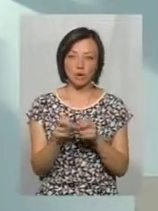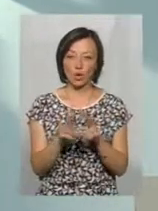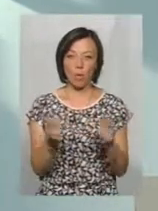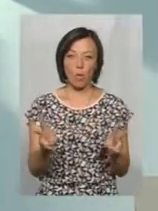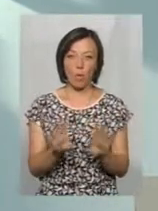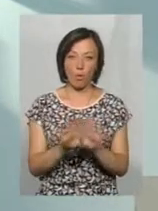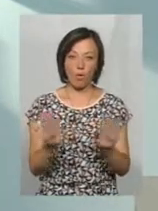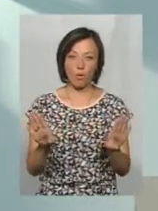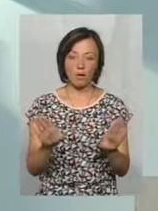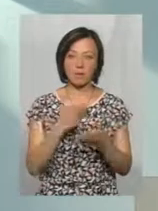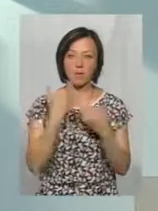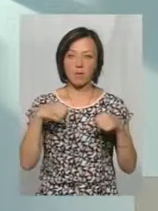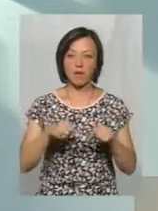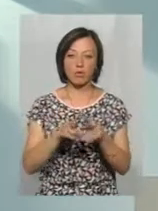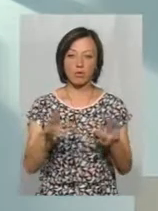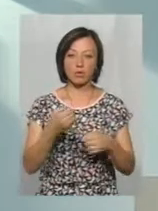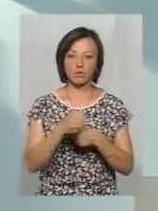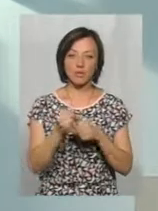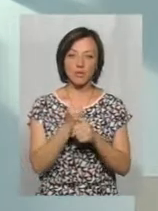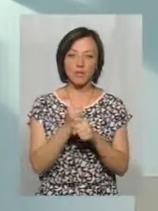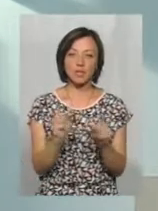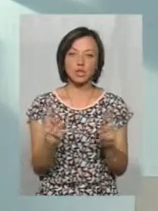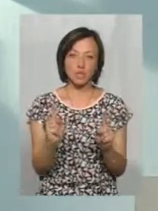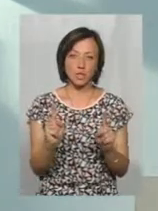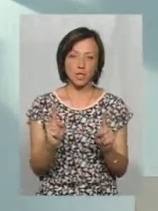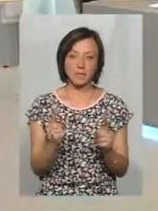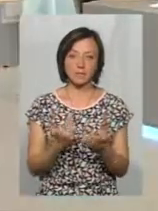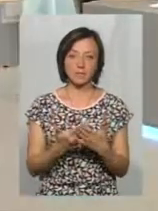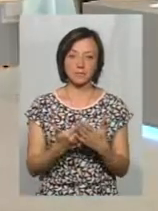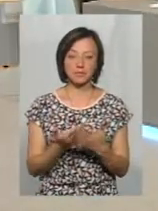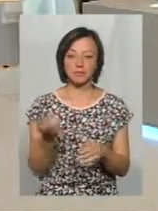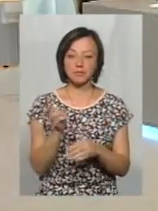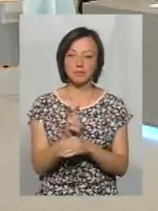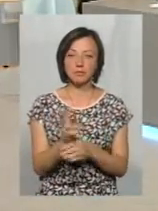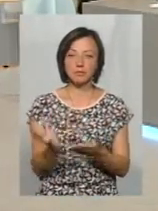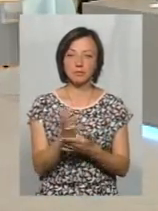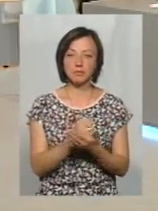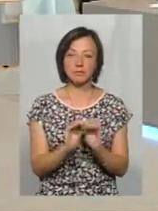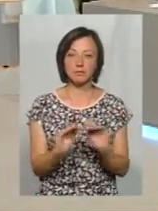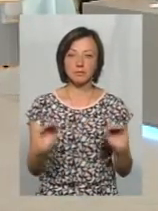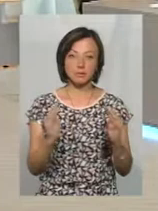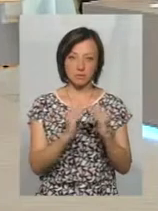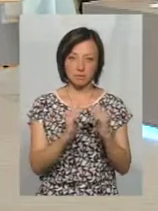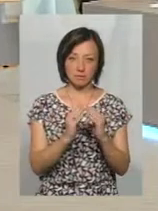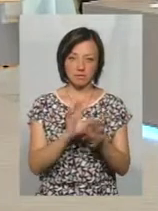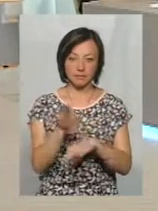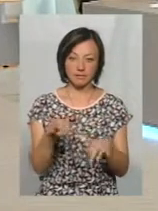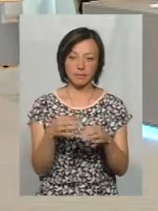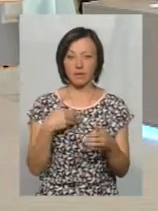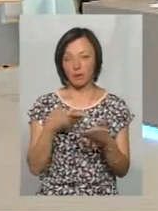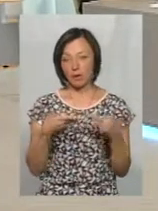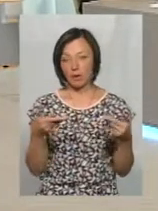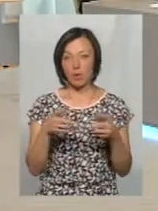нікого, чи там немає права нікого змушувати робити щось. Ну, тобто, от, приходять, там, збирають на дитячі будинки. Так? От ми організація,